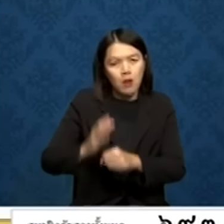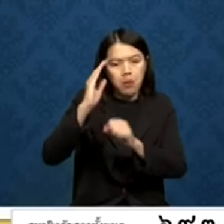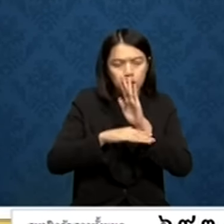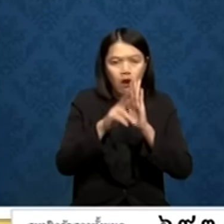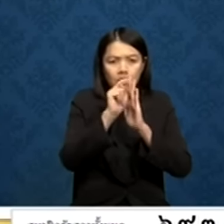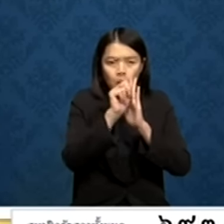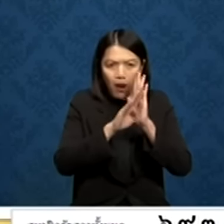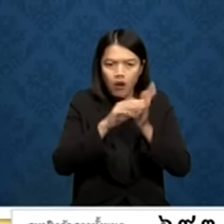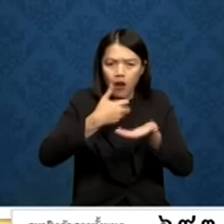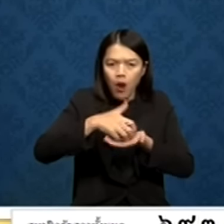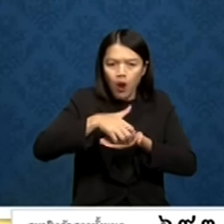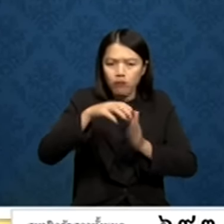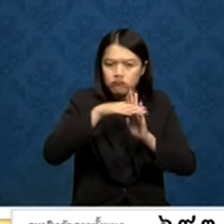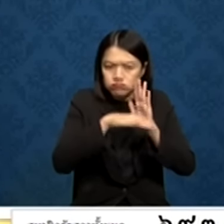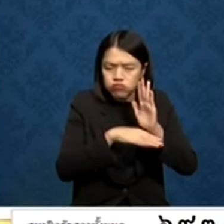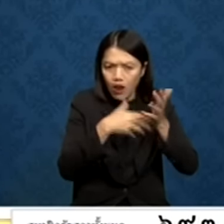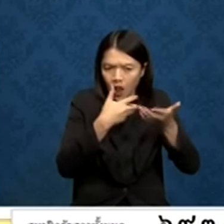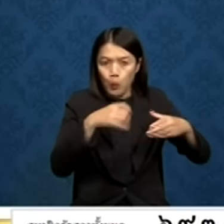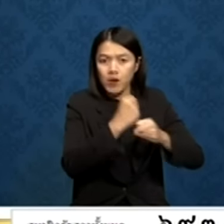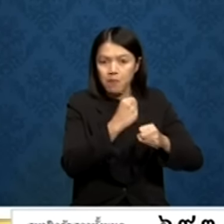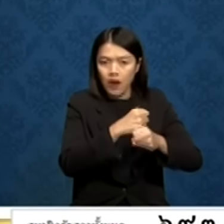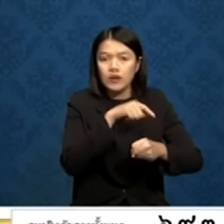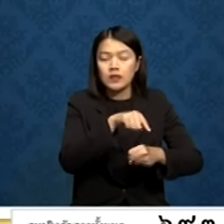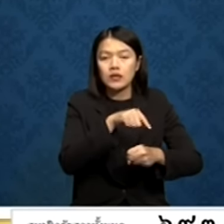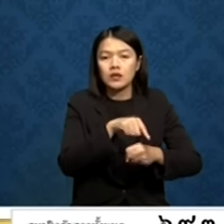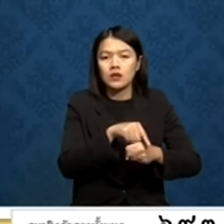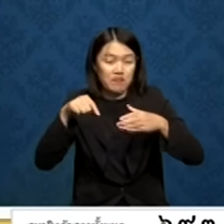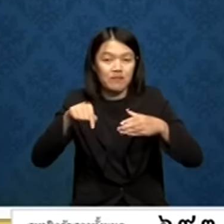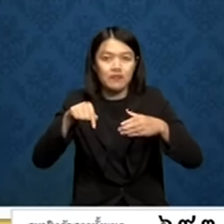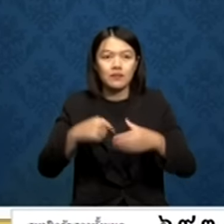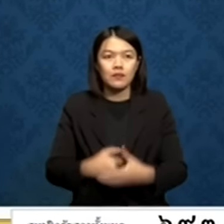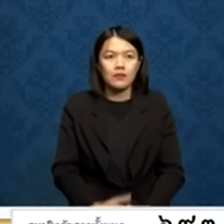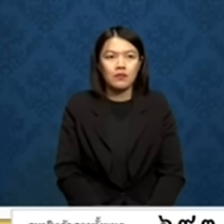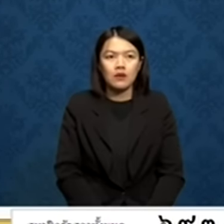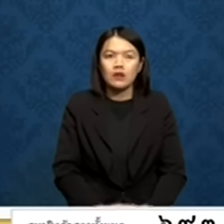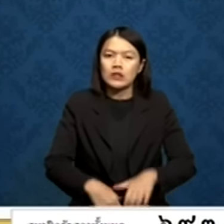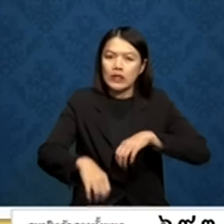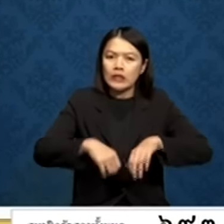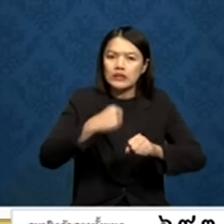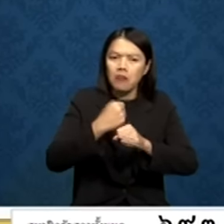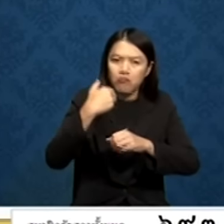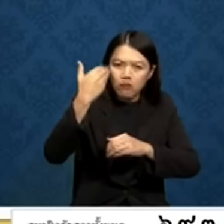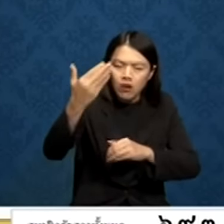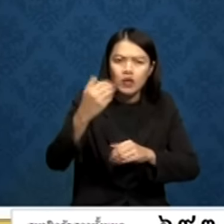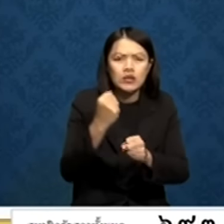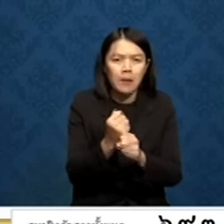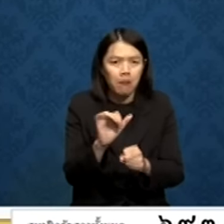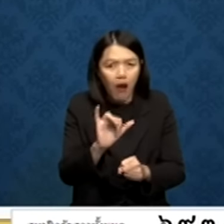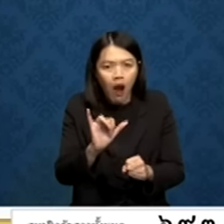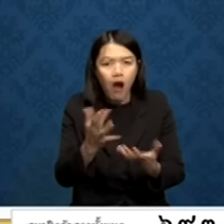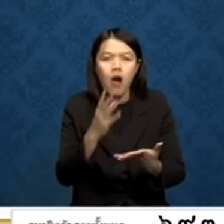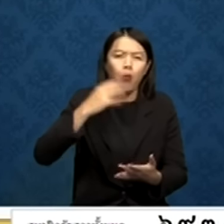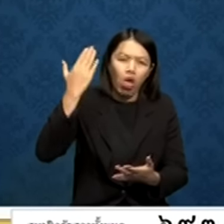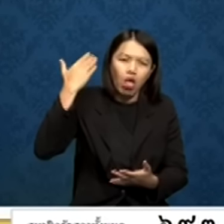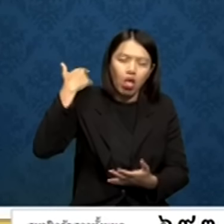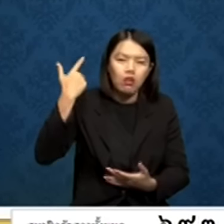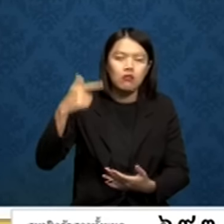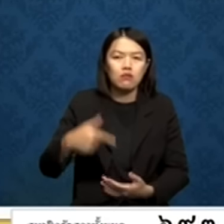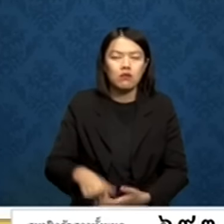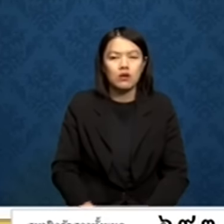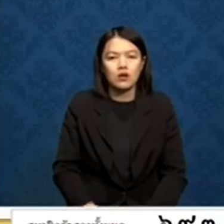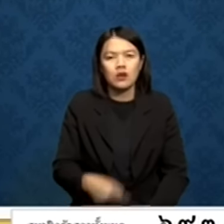ท่านก็พูดกับนโยบายของรัฐบาลชุดนี้ชุดแพทองธารเนี่ยว่าจะต้องดำเนินการต่อไปเขายังไม่ได้ทำอะไรเลยท่านก็ไปพูดแต่เรื่องเก่าให้ท่